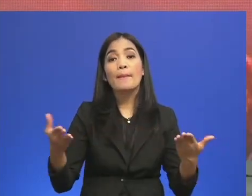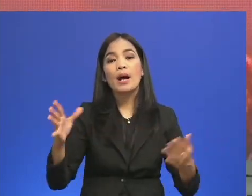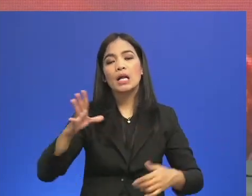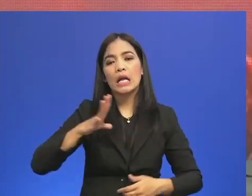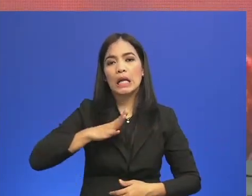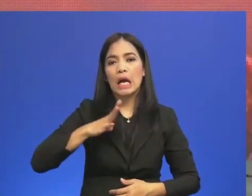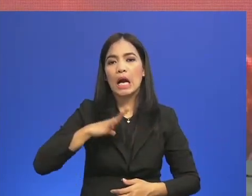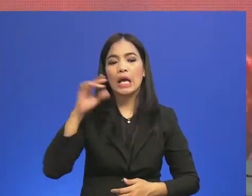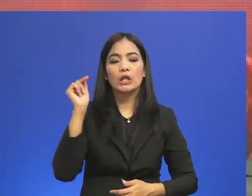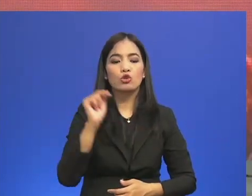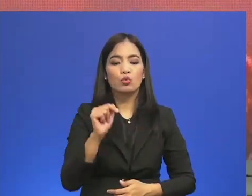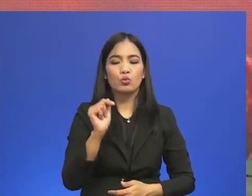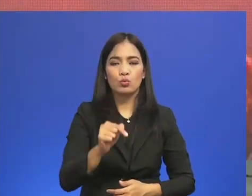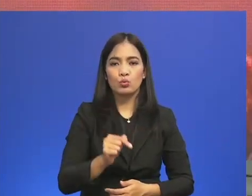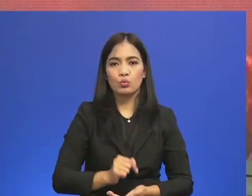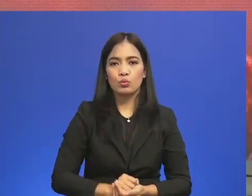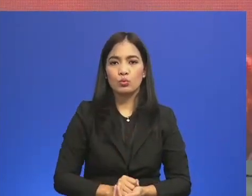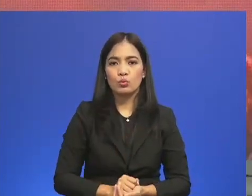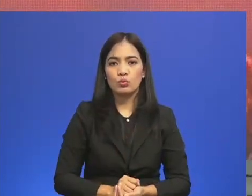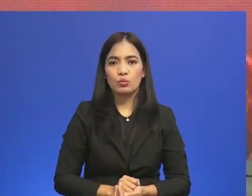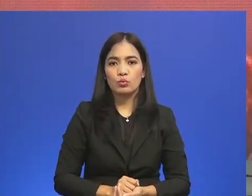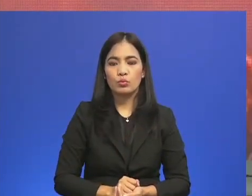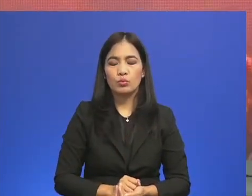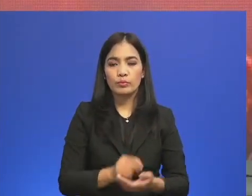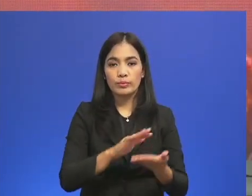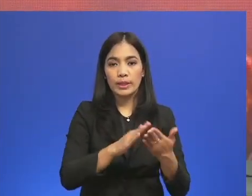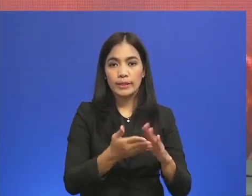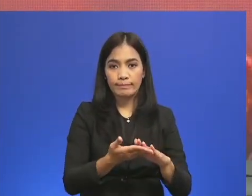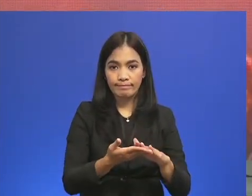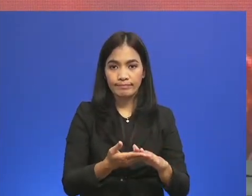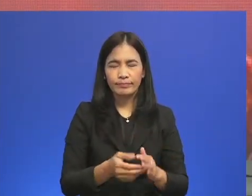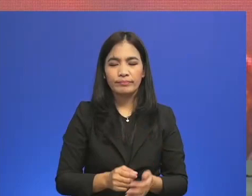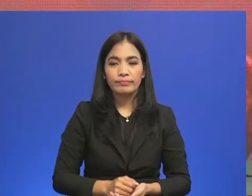kekayaan itu. Jadi,